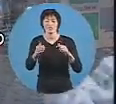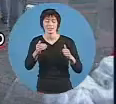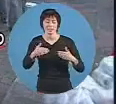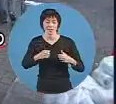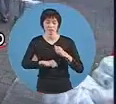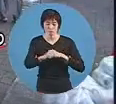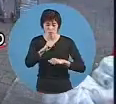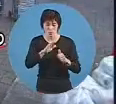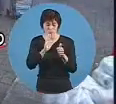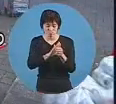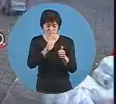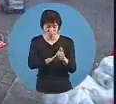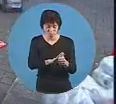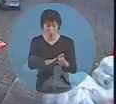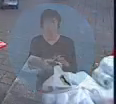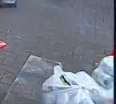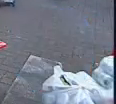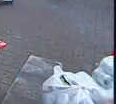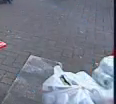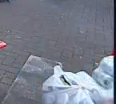ます。